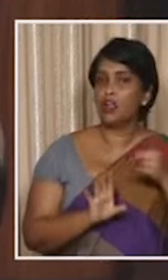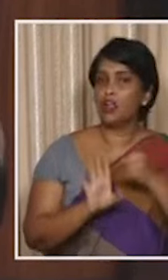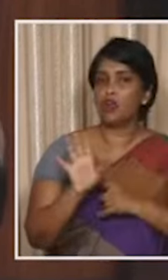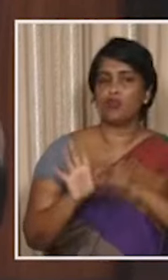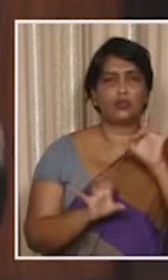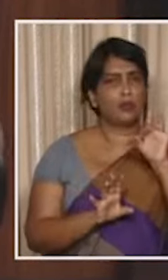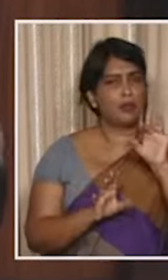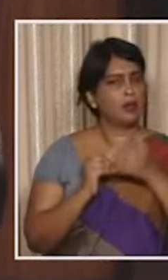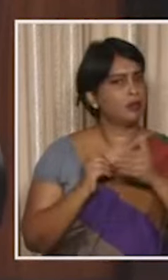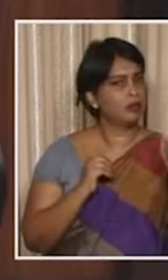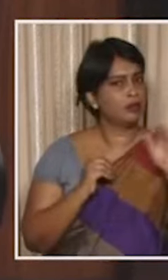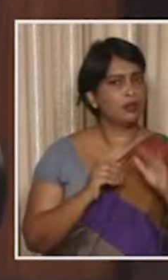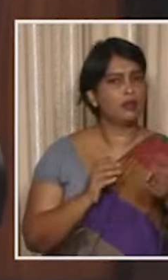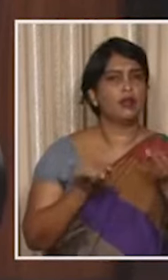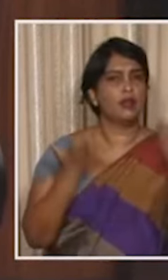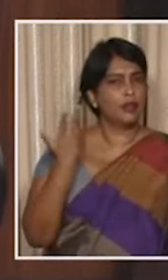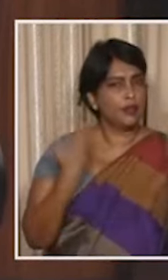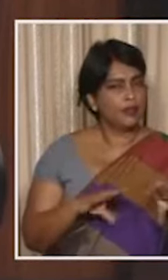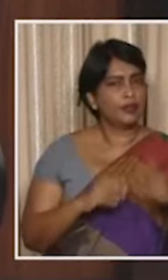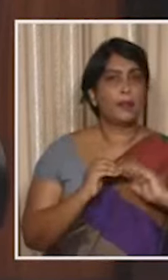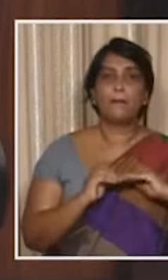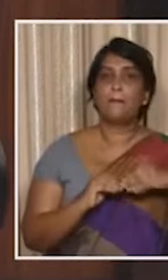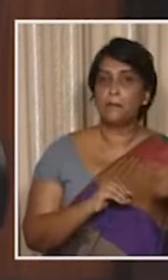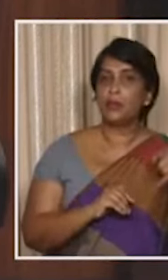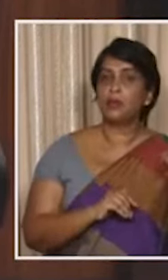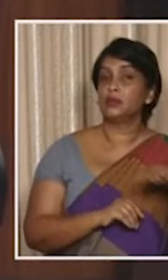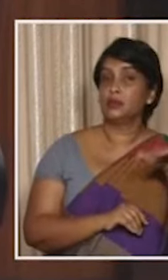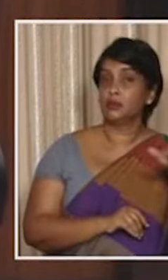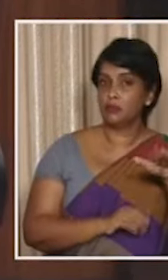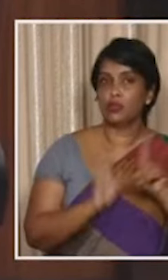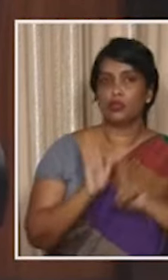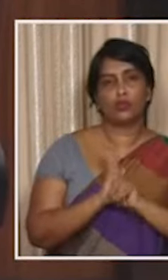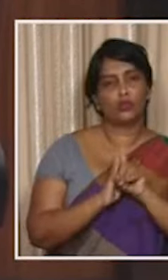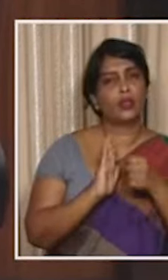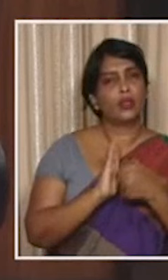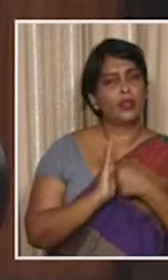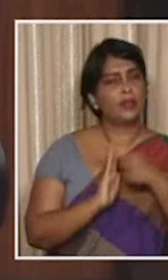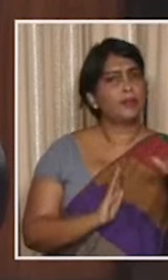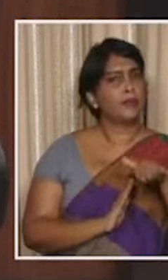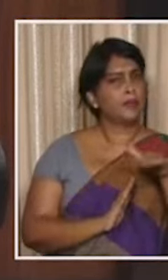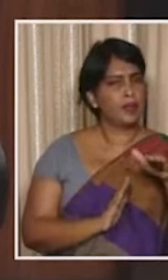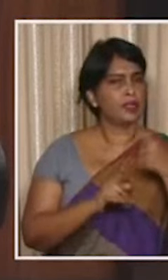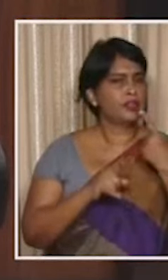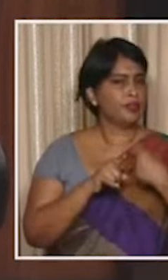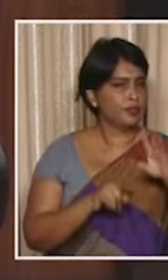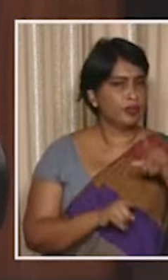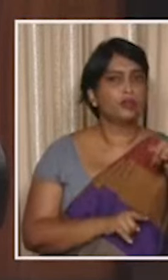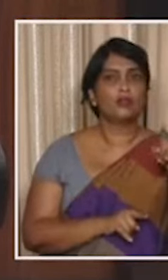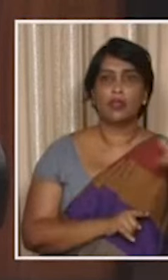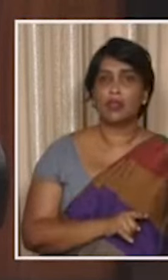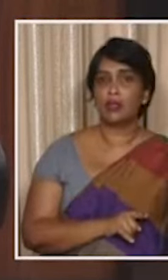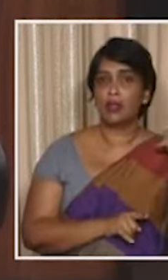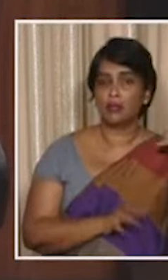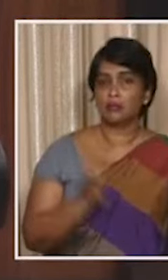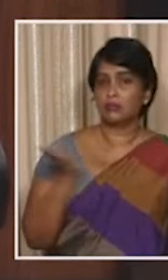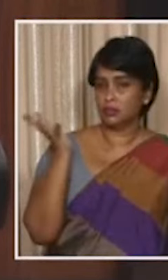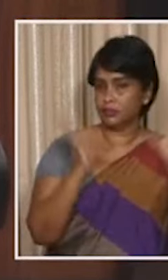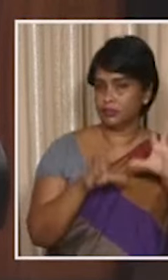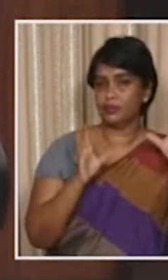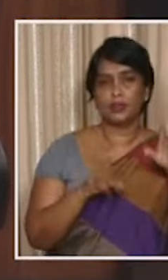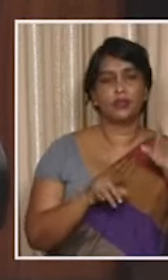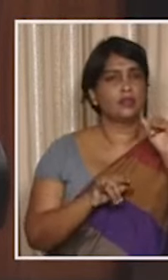இந்த மாவட்டங்களிலே, குறிப்பாக வடக்கு கிழக்கு மாவட்டங்களிலே மட்டும் இராணுவ முகாம்களை சில இடங்களிலே